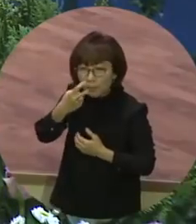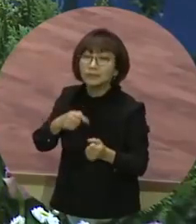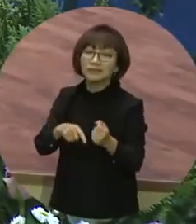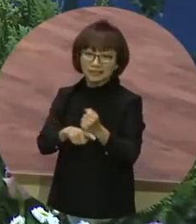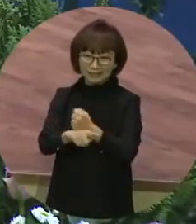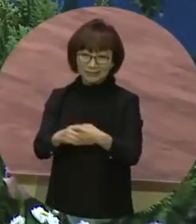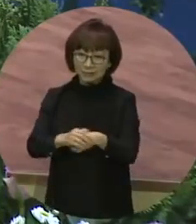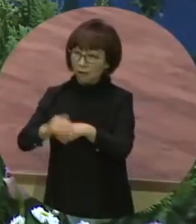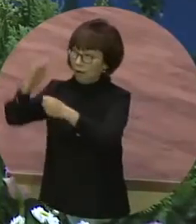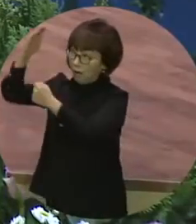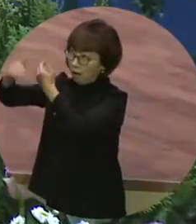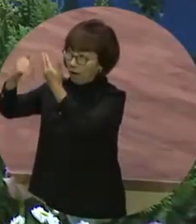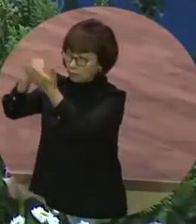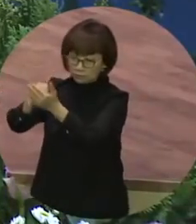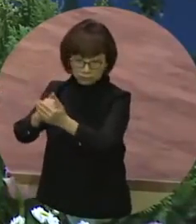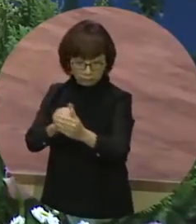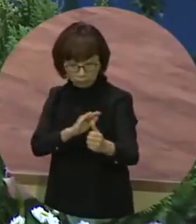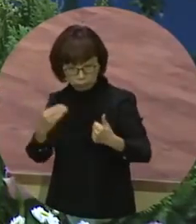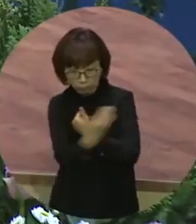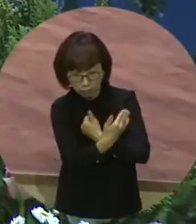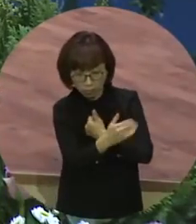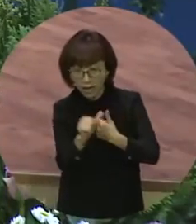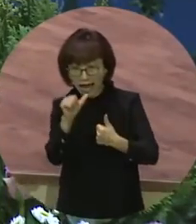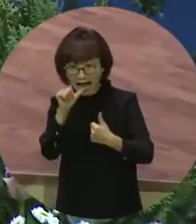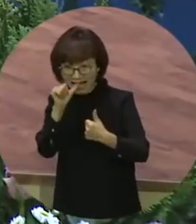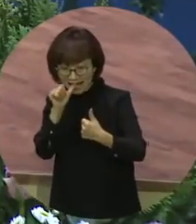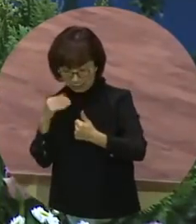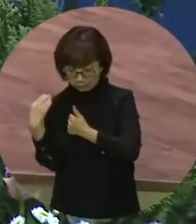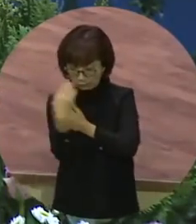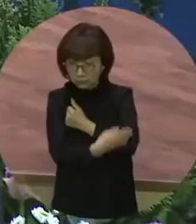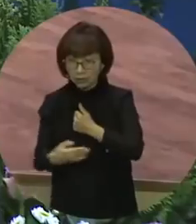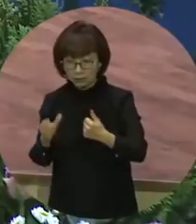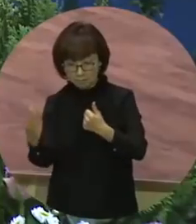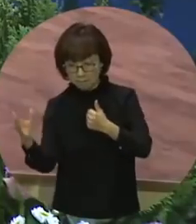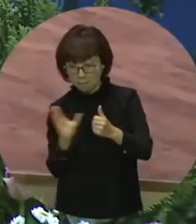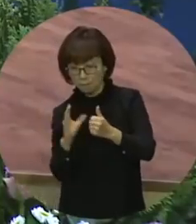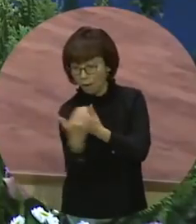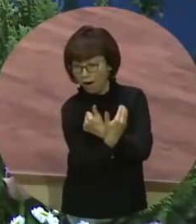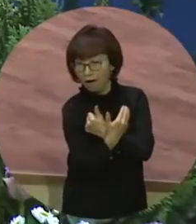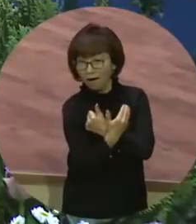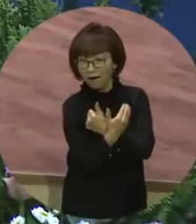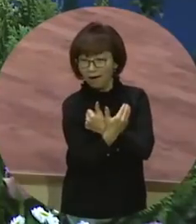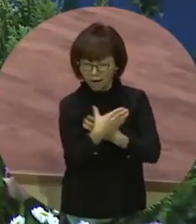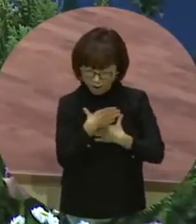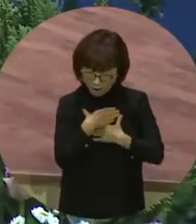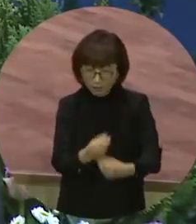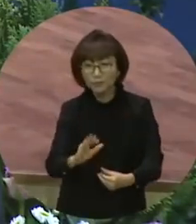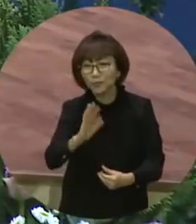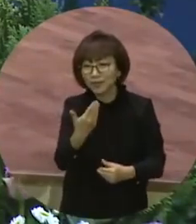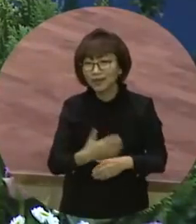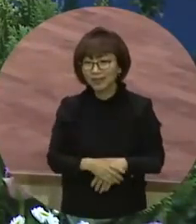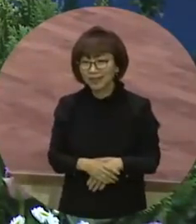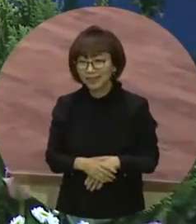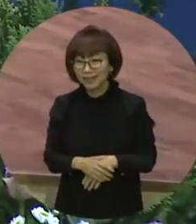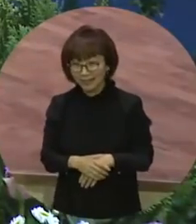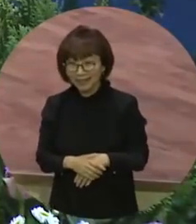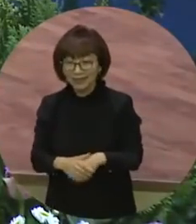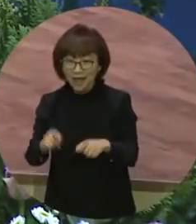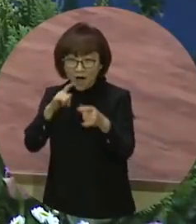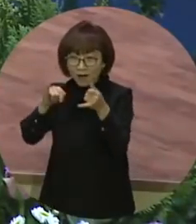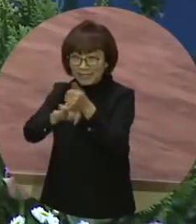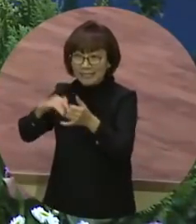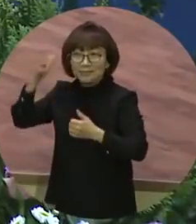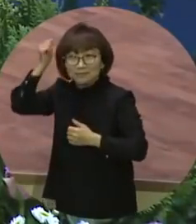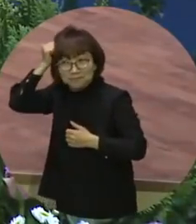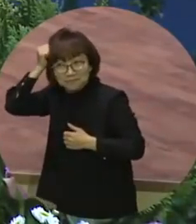하나님이 방패면 끝난 거 아니에요. 그래서 여러분요. 언약 잡고 사는 사람들은 상당히 여유가 있고